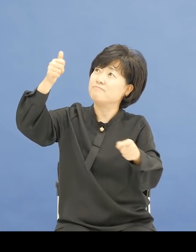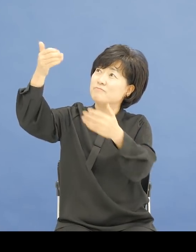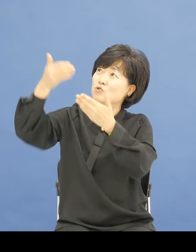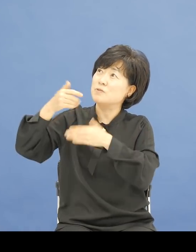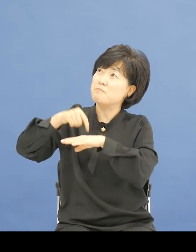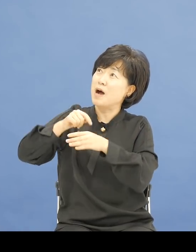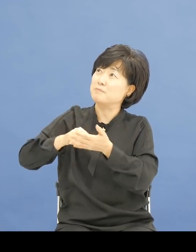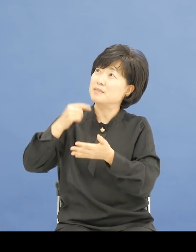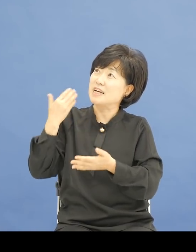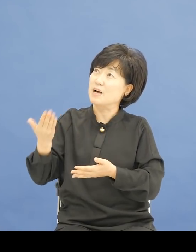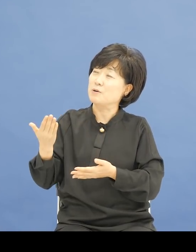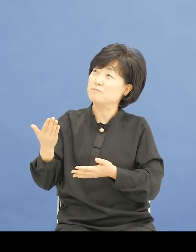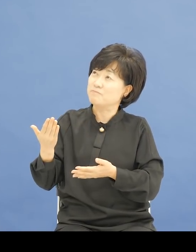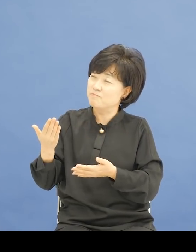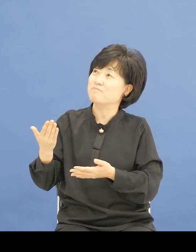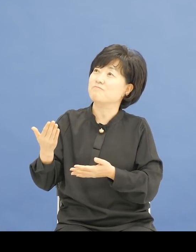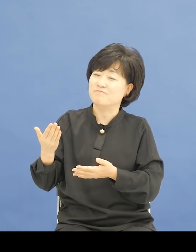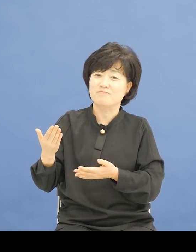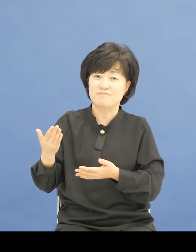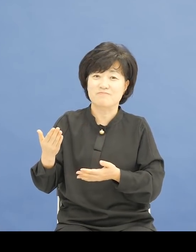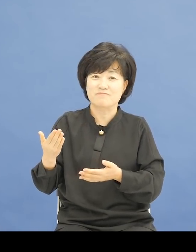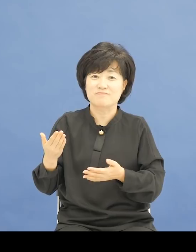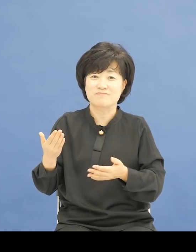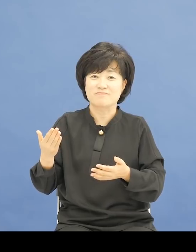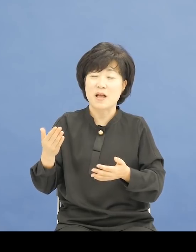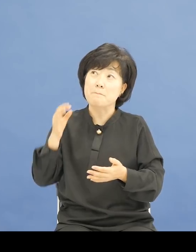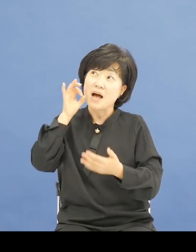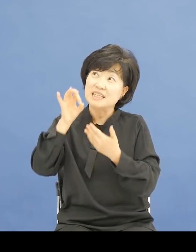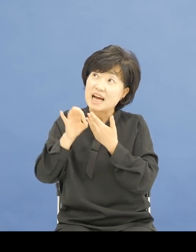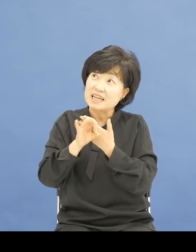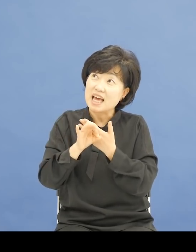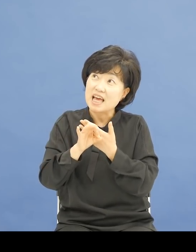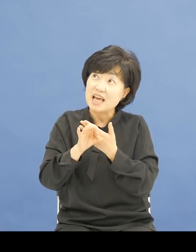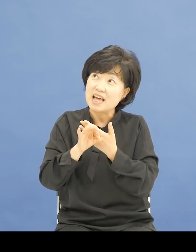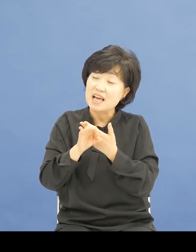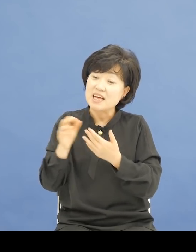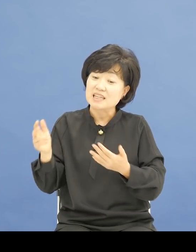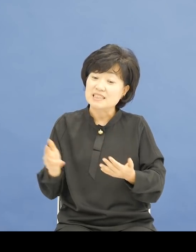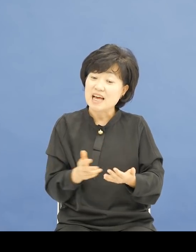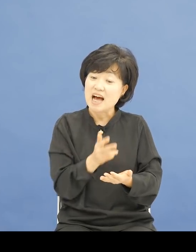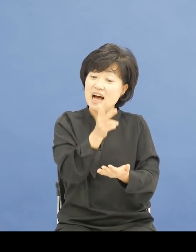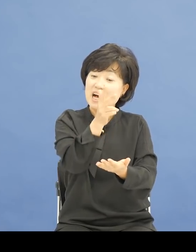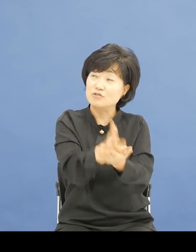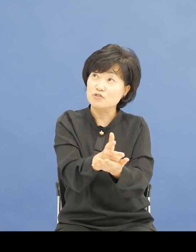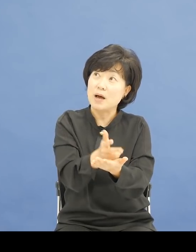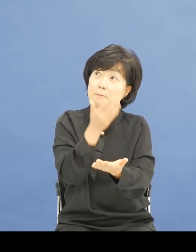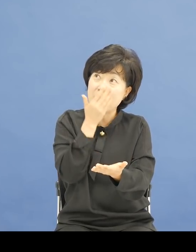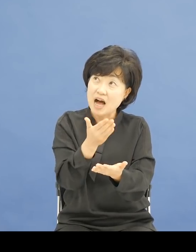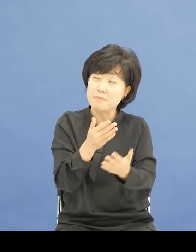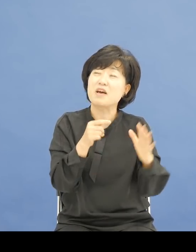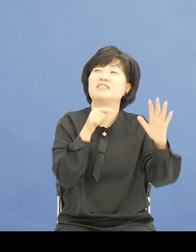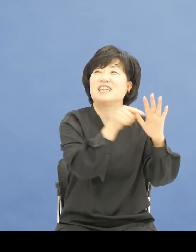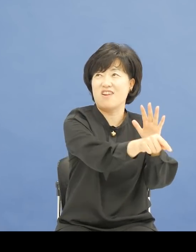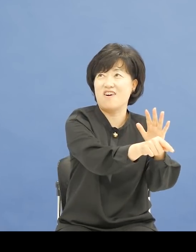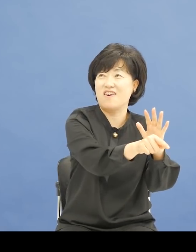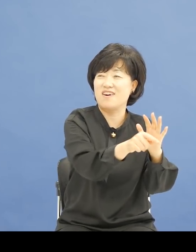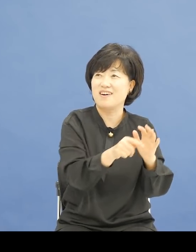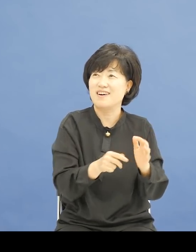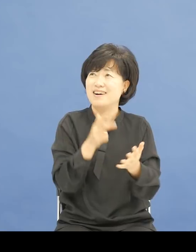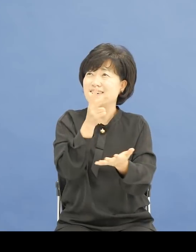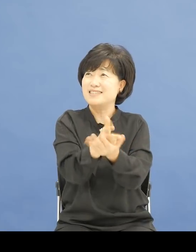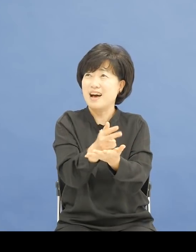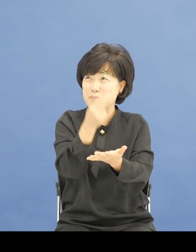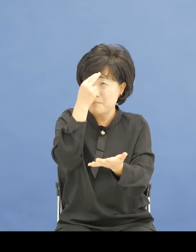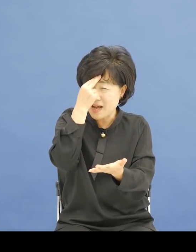주님이 주신 마음인가요? 라고 했는데 딱 지나가는데 하나님 만약에 차 댈 곳이 있으면은 들리고 어. 차 댈